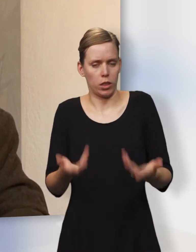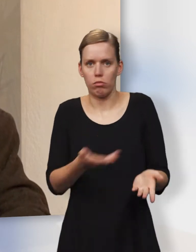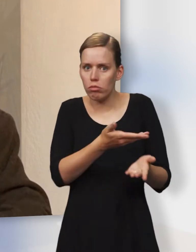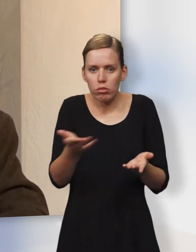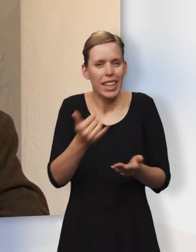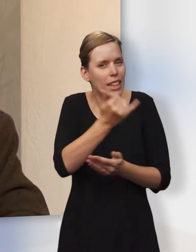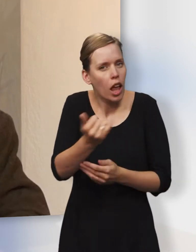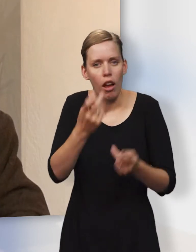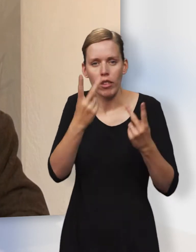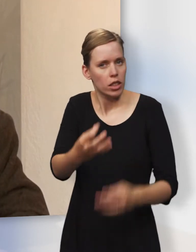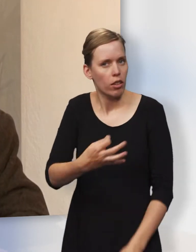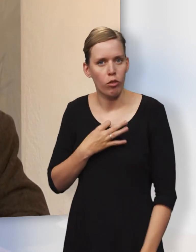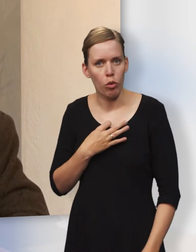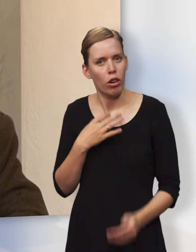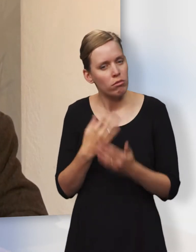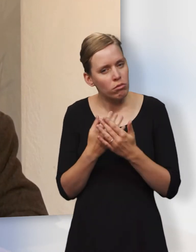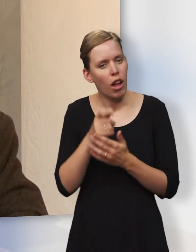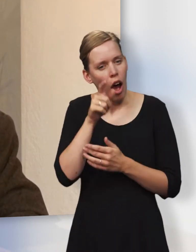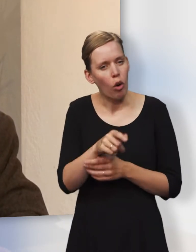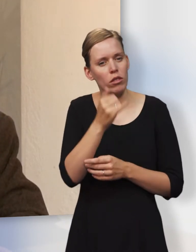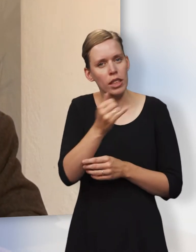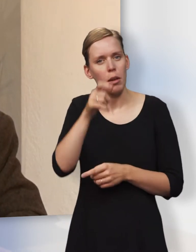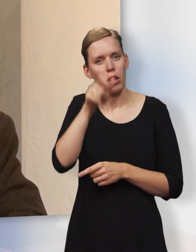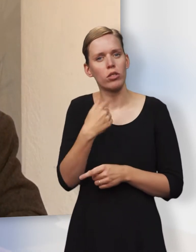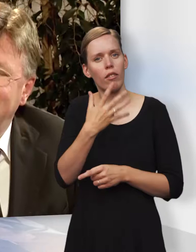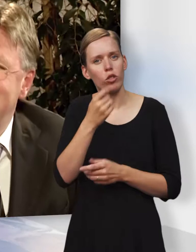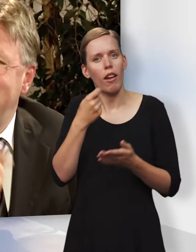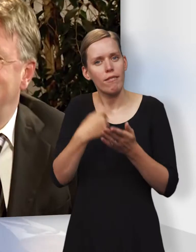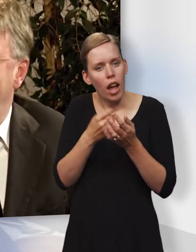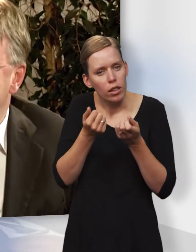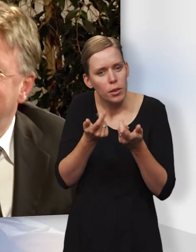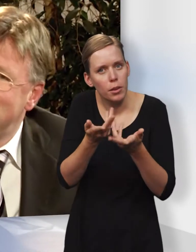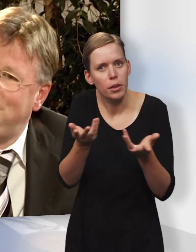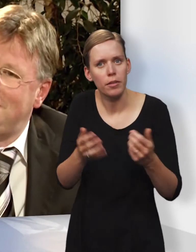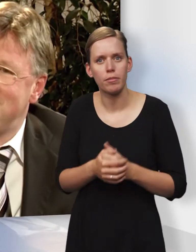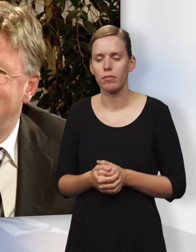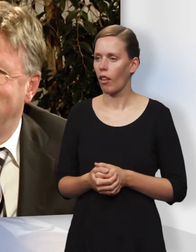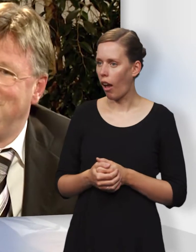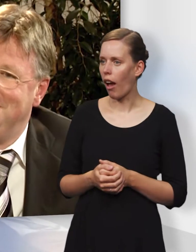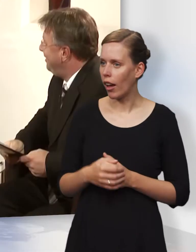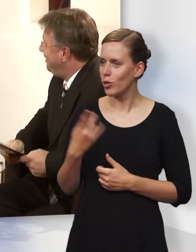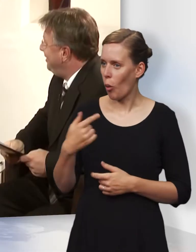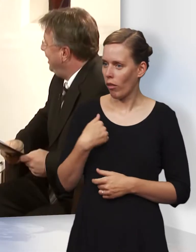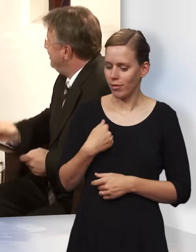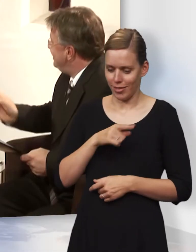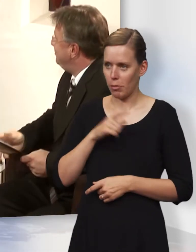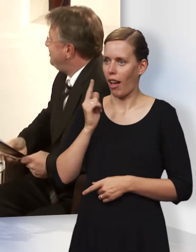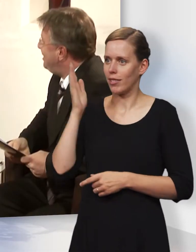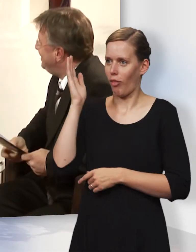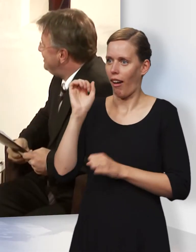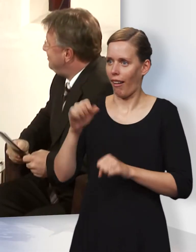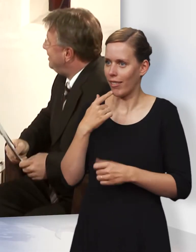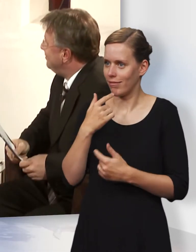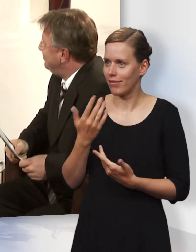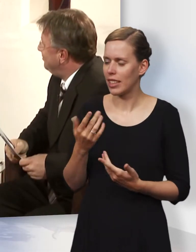mir wichtig und ich möchte ihm einfach diese Wertschätzung geben. Das hätte er euch als Pfarrer sagen können. In der Tat, Sie wollten